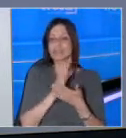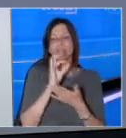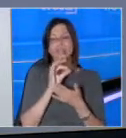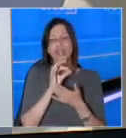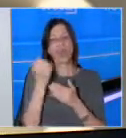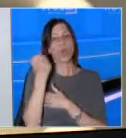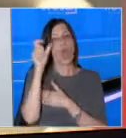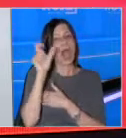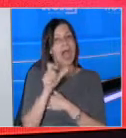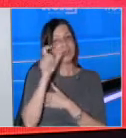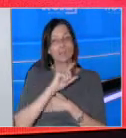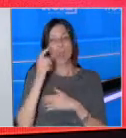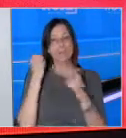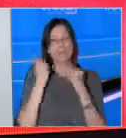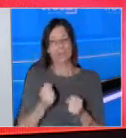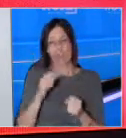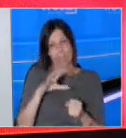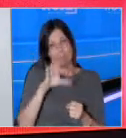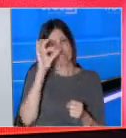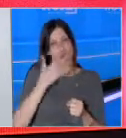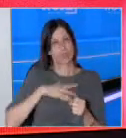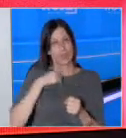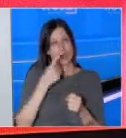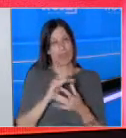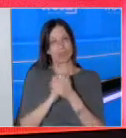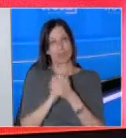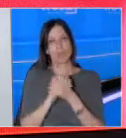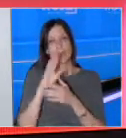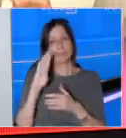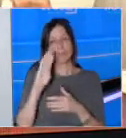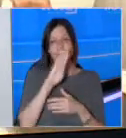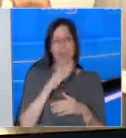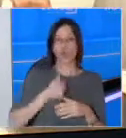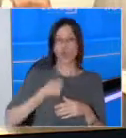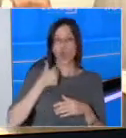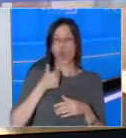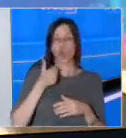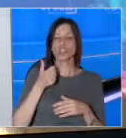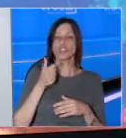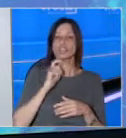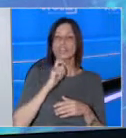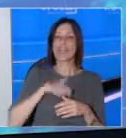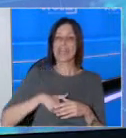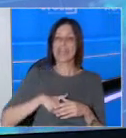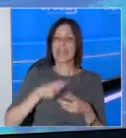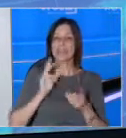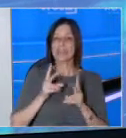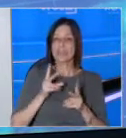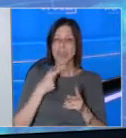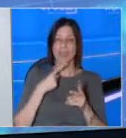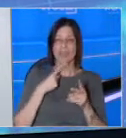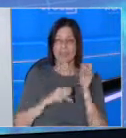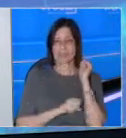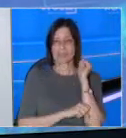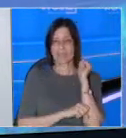כוח אדם שלא בטוח שיימצא. אנחנו רוצים עכשיו לומר שלום לבני ביטון, ראש עיריית דימונה וסגן יושב ראש השלטון המקומי. שלום